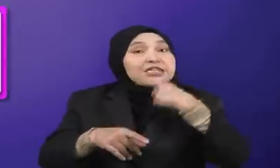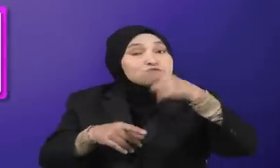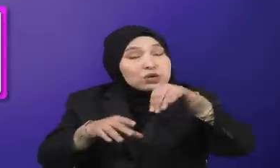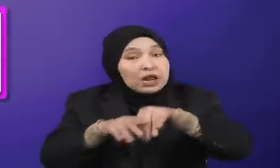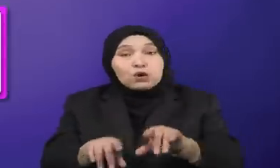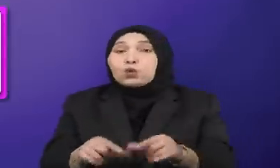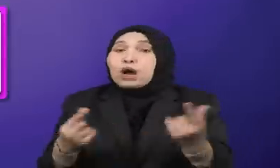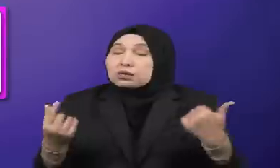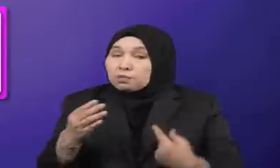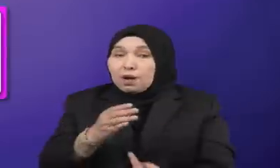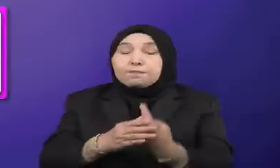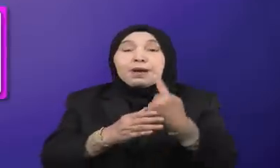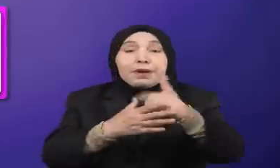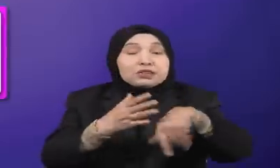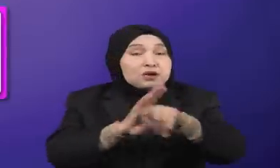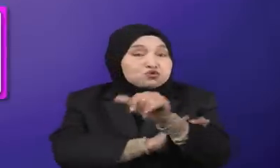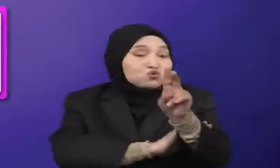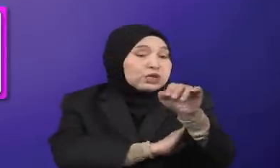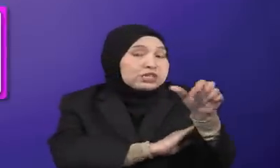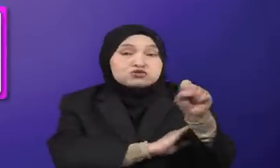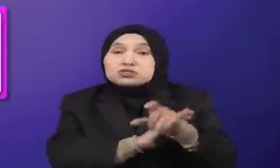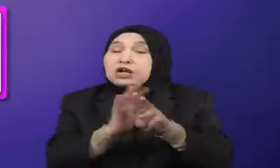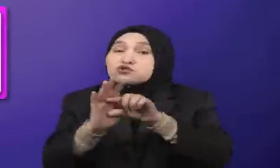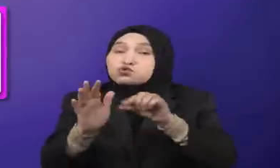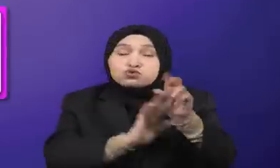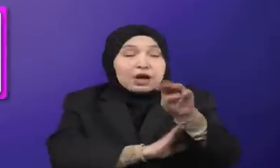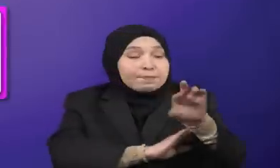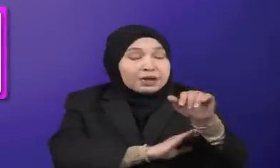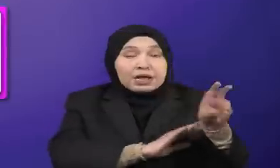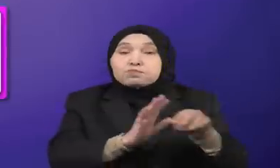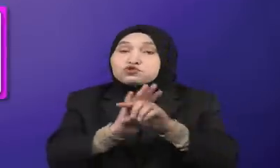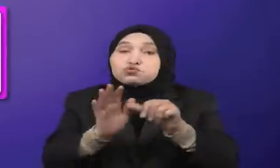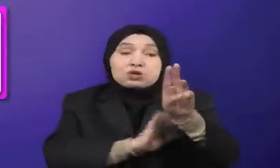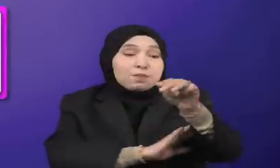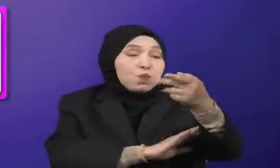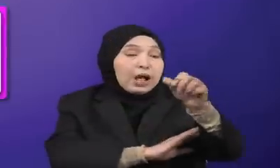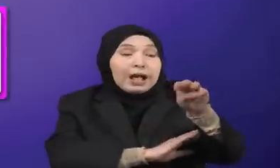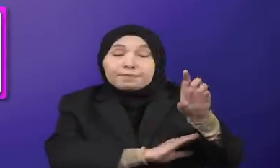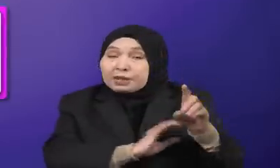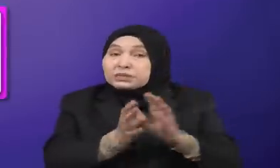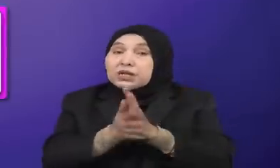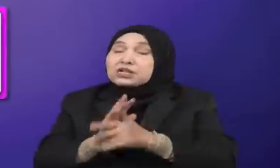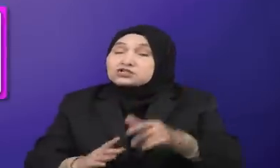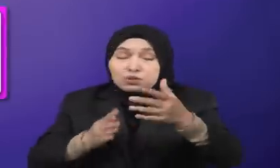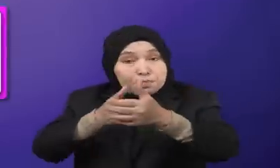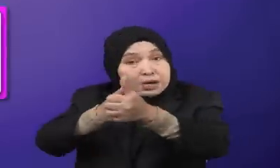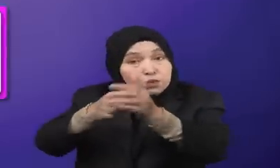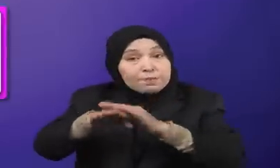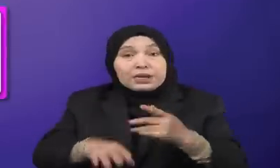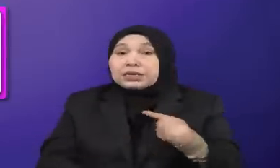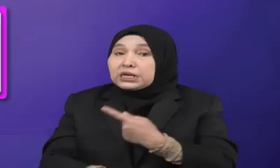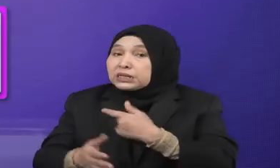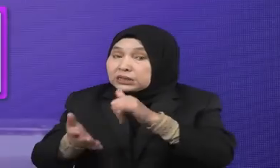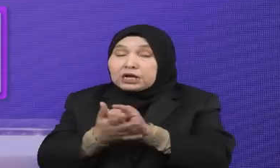muncul di dalam surah an-nisa surah maryam surah Muhammad sebagai satu panduan kepada kita